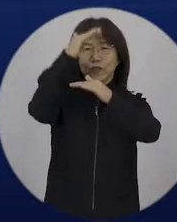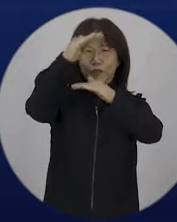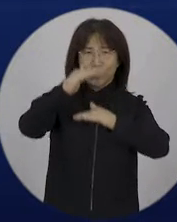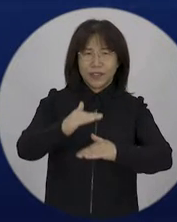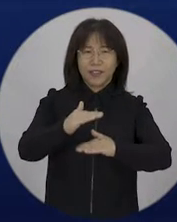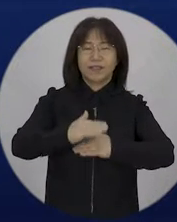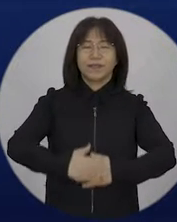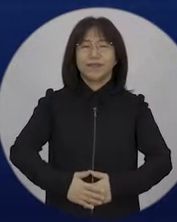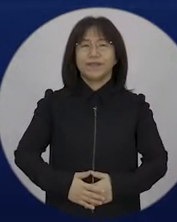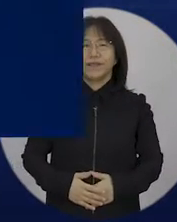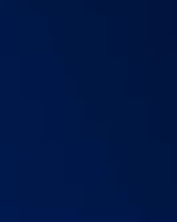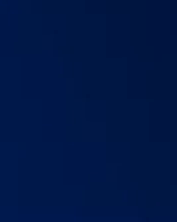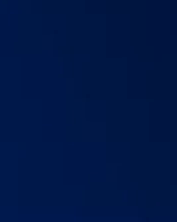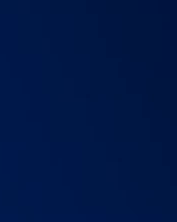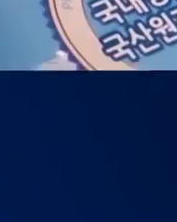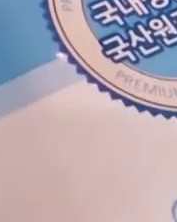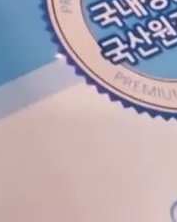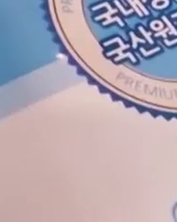주요 소식입니다